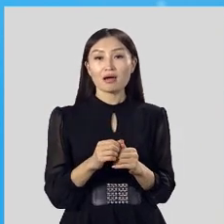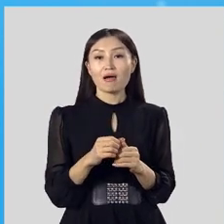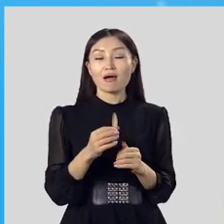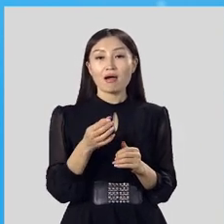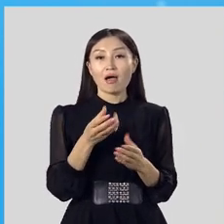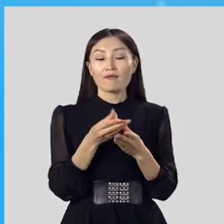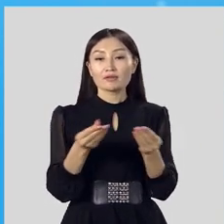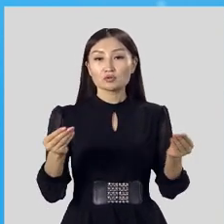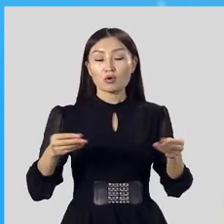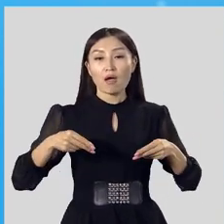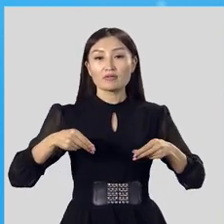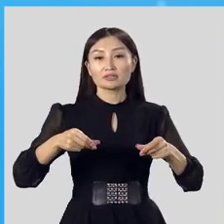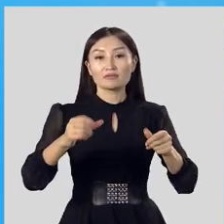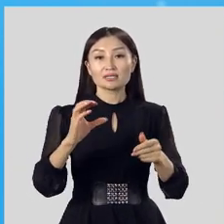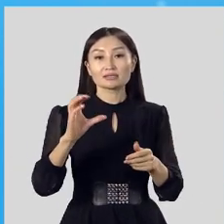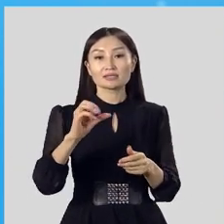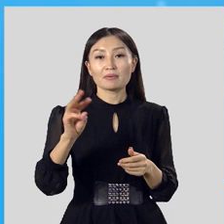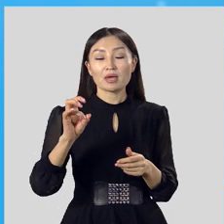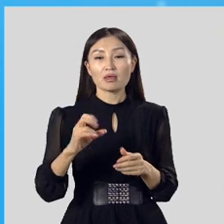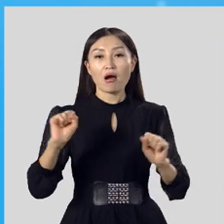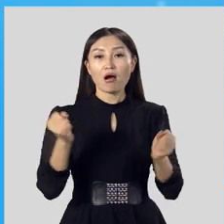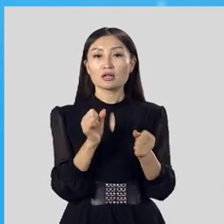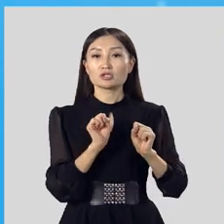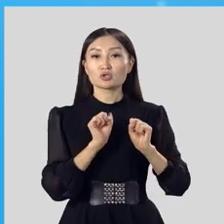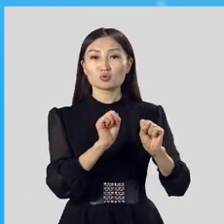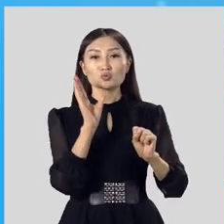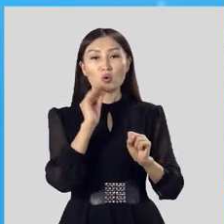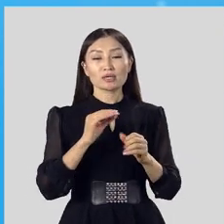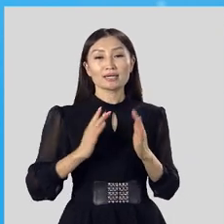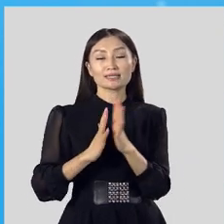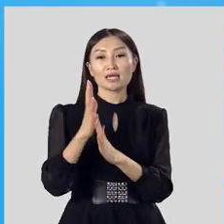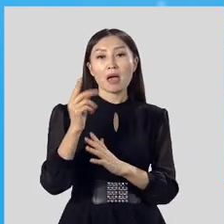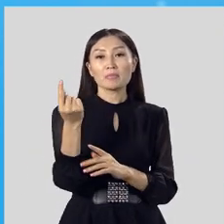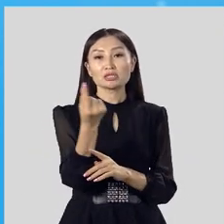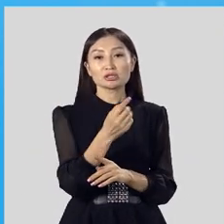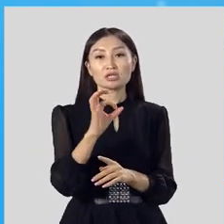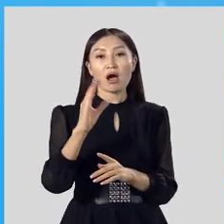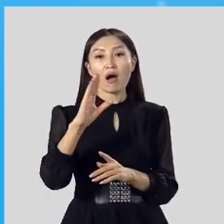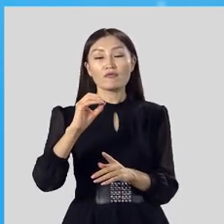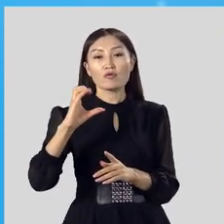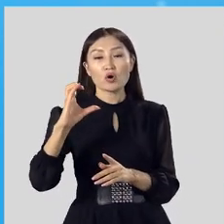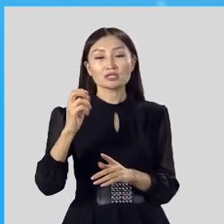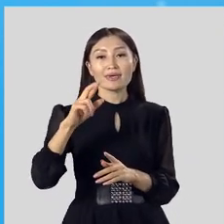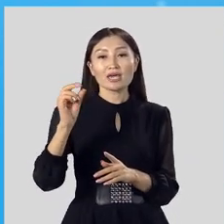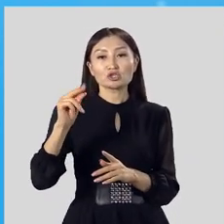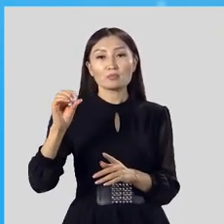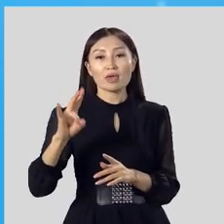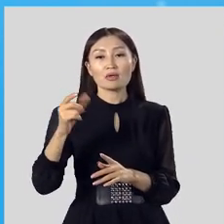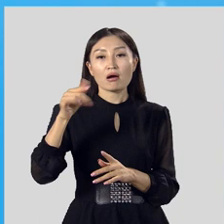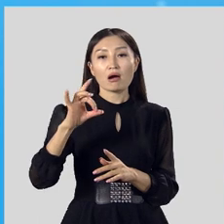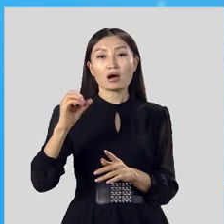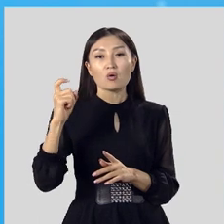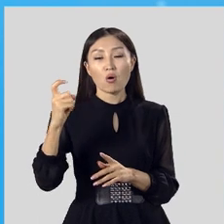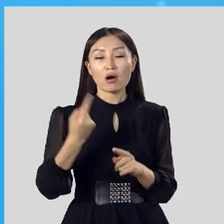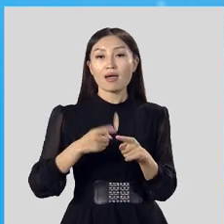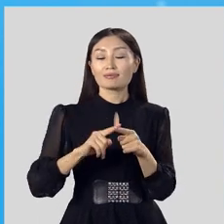Ранней весной высевают семена только холодостойких растений – пшеница, овес, ячмень, горох.